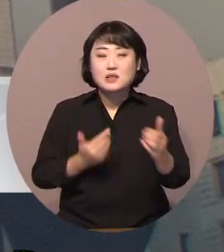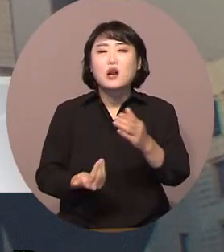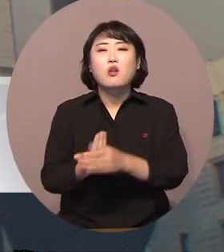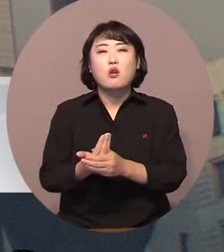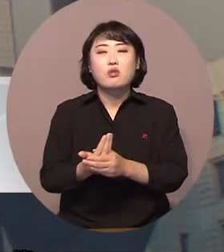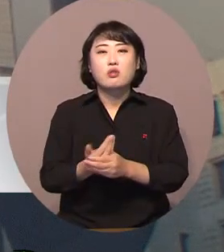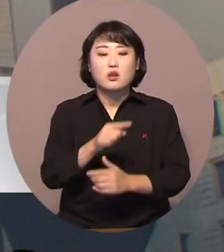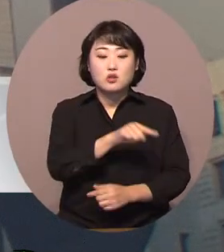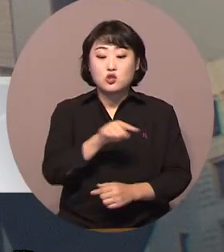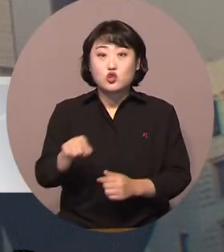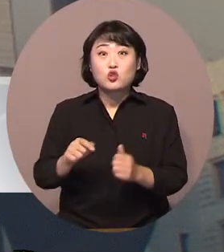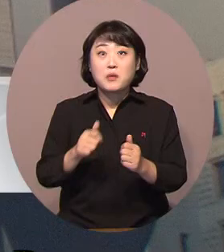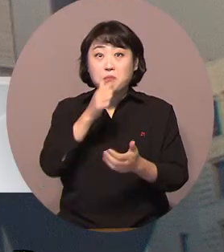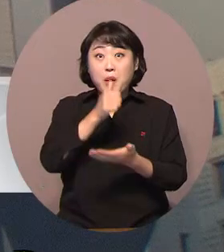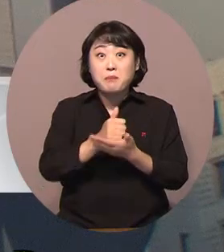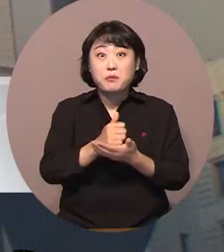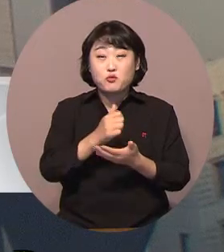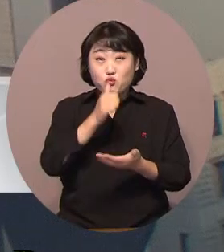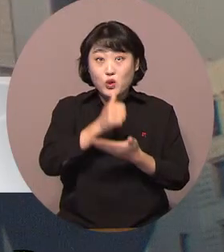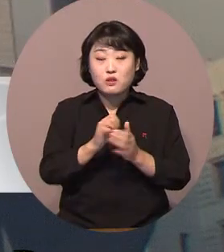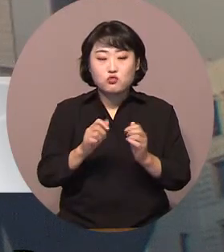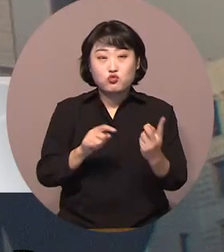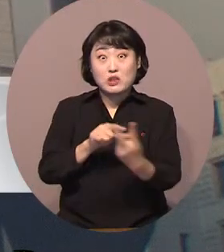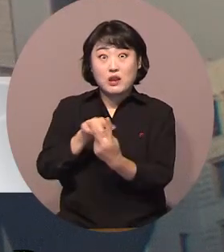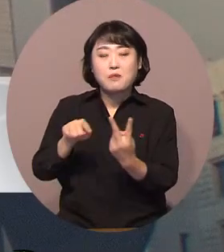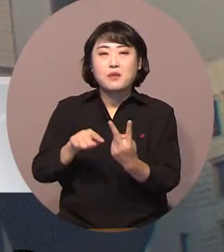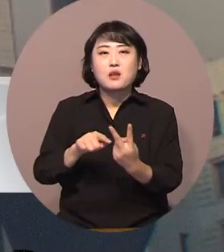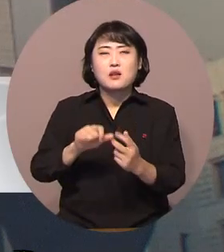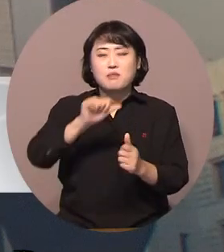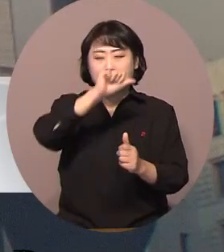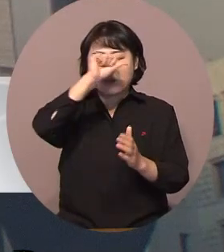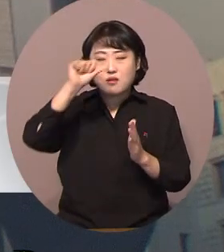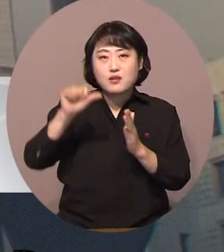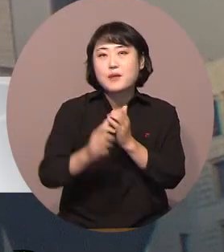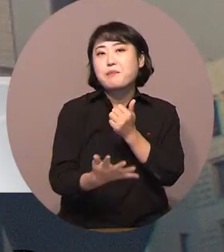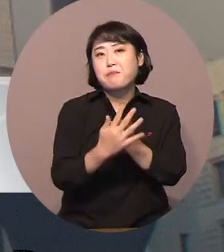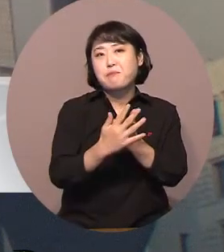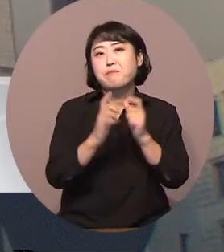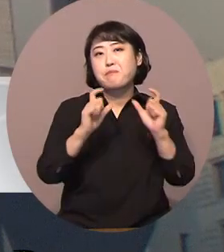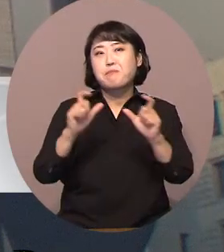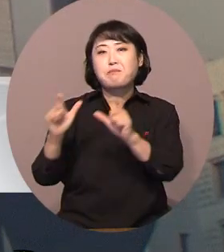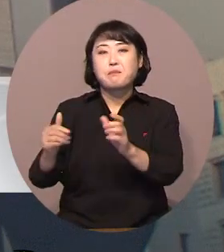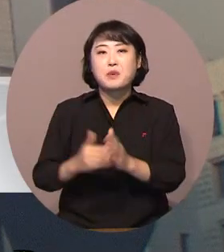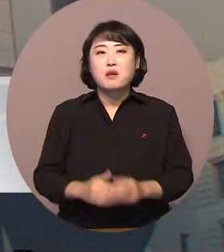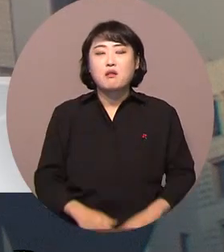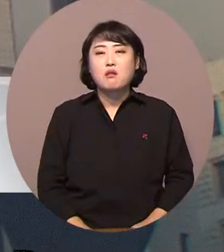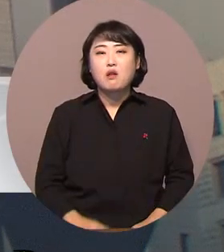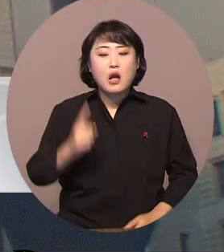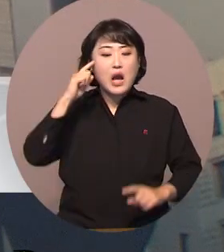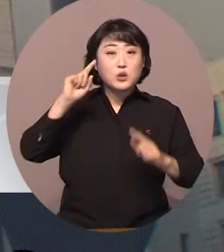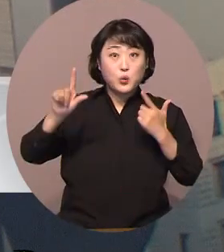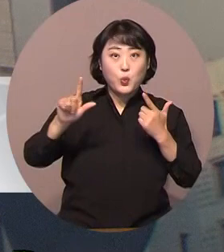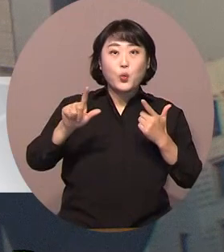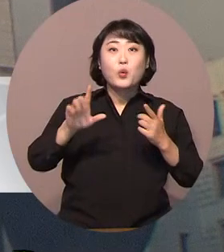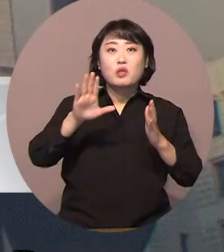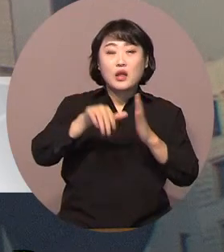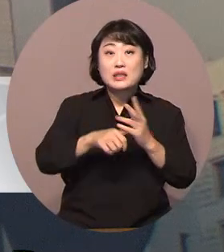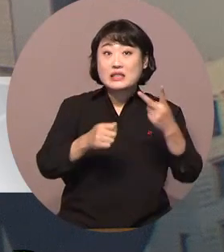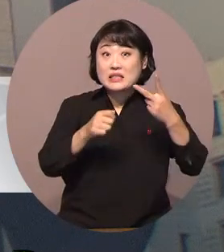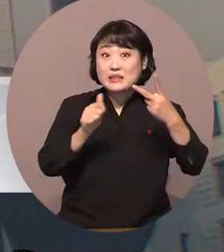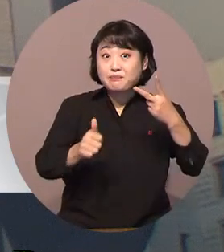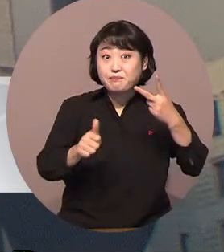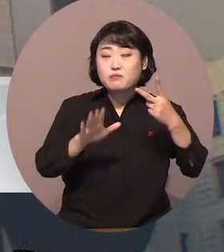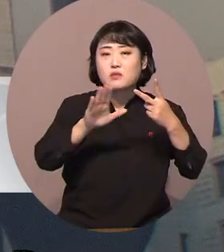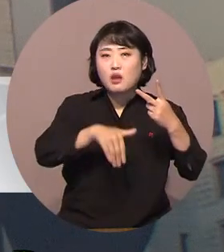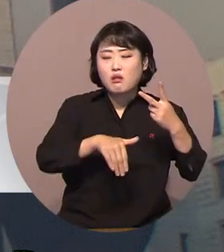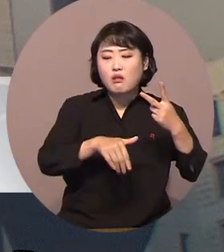나란히 무기징역으로 대법원에서 확정됐습니다 이들은 항소심에서 무기징역을 선고받은 뒤 대법원에